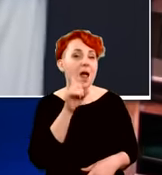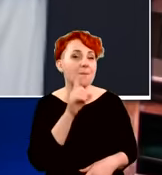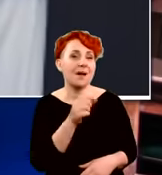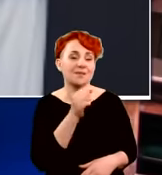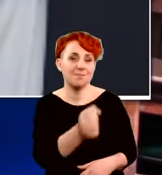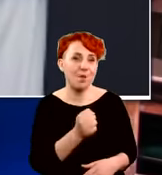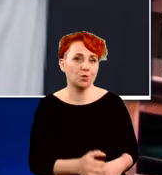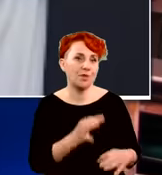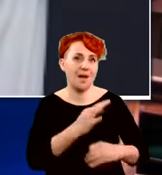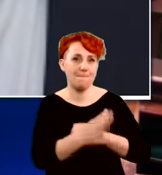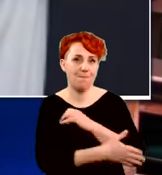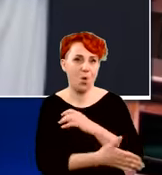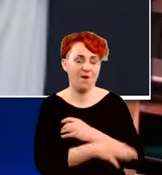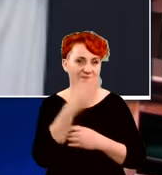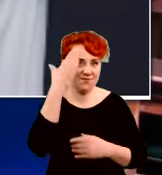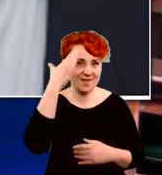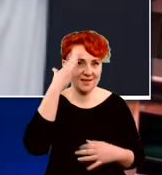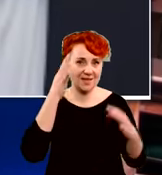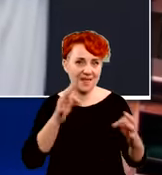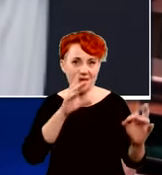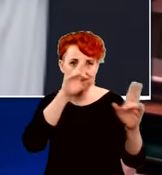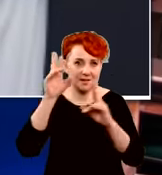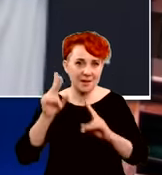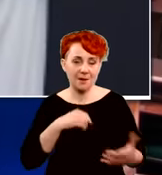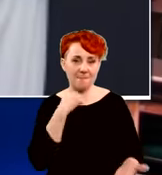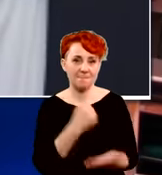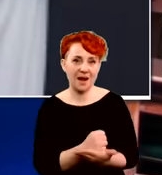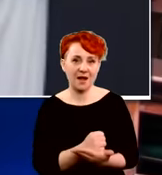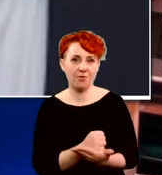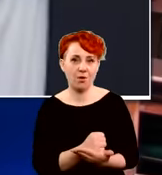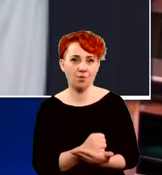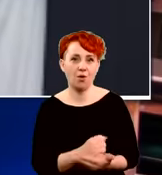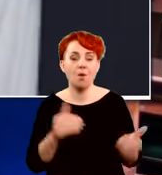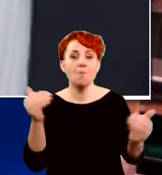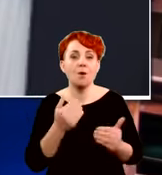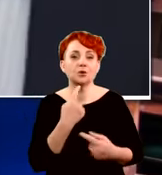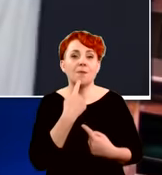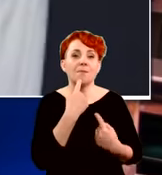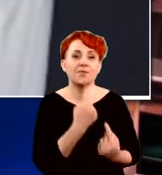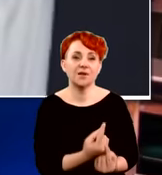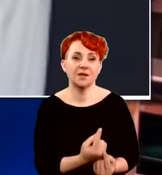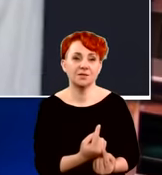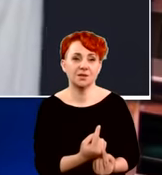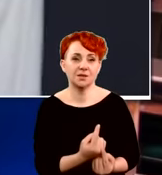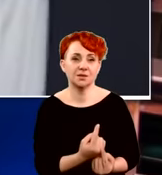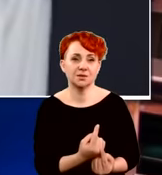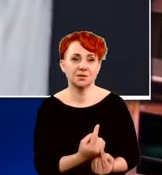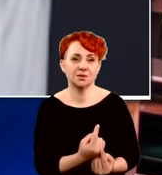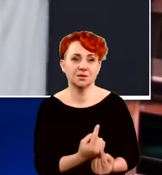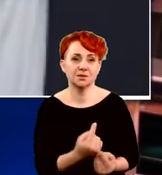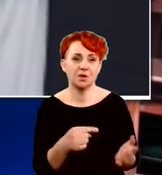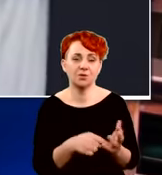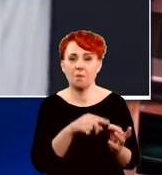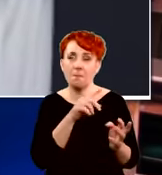wiedzy teraz jest interpretowane prawo. Nawet w zasadzie można powiedzieć, że tworzone w jakimś